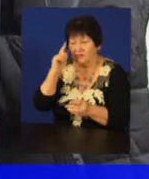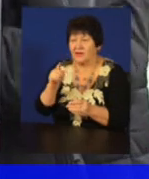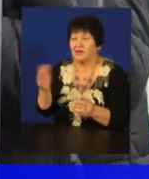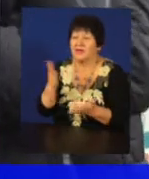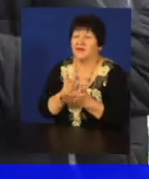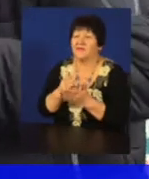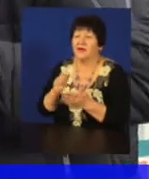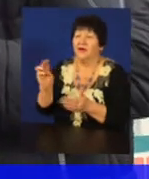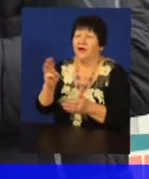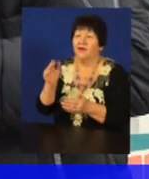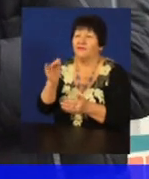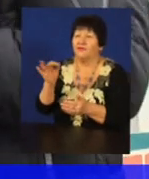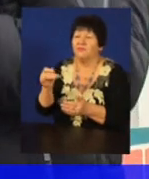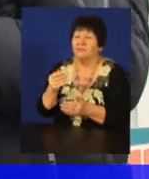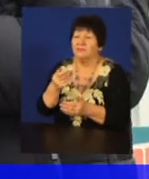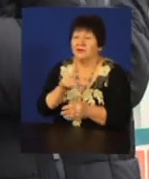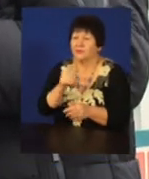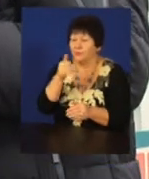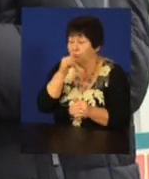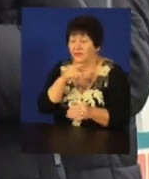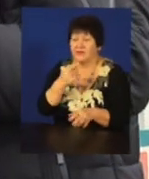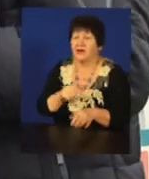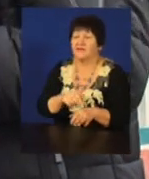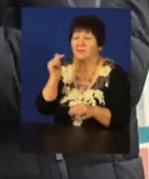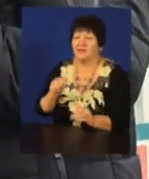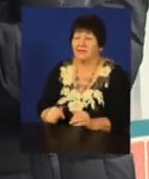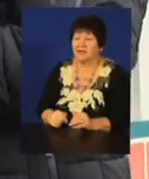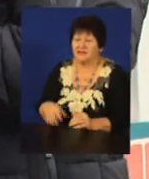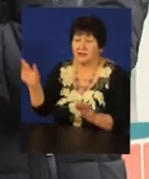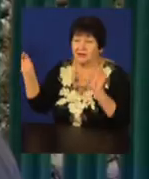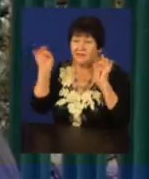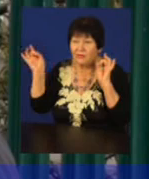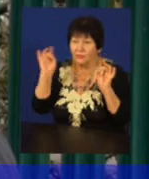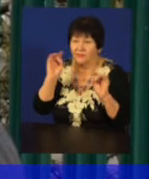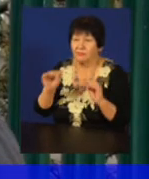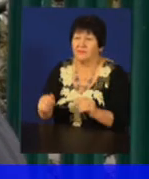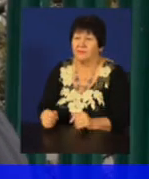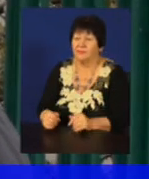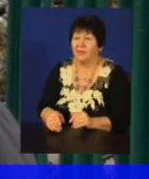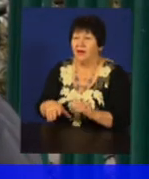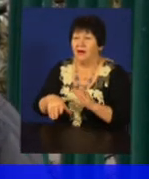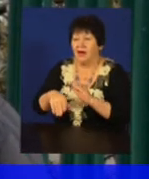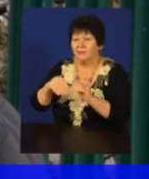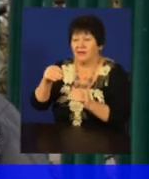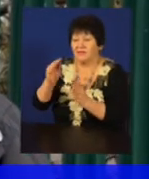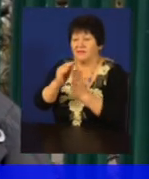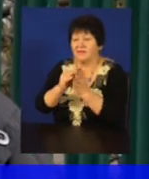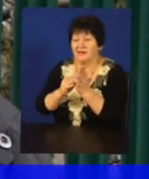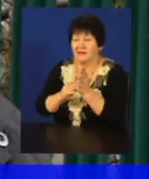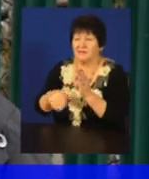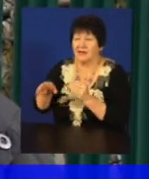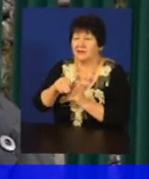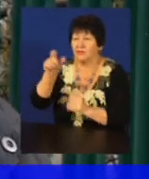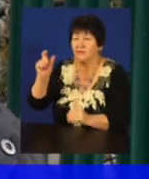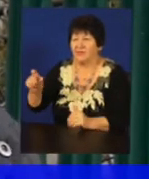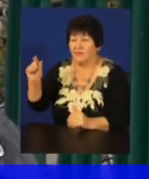apărut fum în casă, că ar metali fost în alsămțăși. Te-ai trezit de amândoi că să te fugi din șafară nică. Okay. I-am ales din lista la toți pensionari, am ales